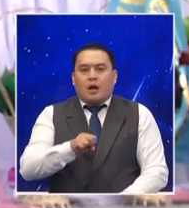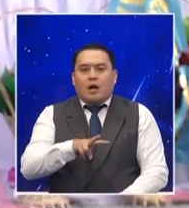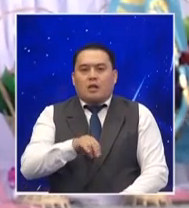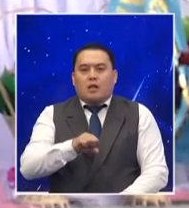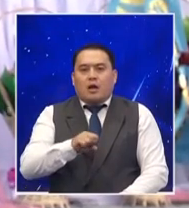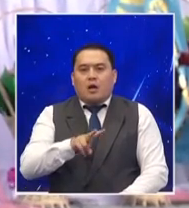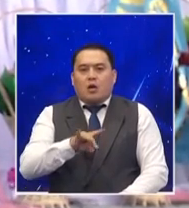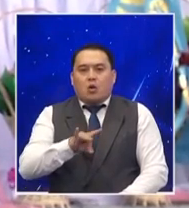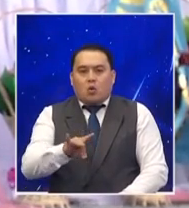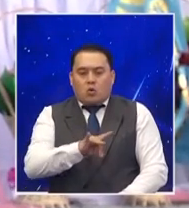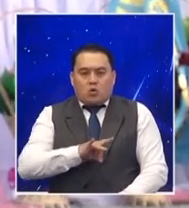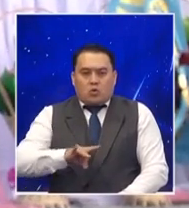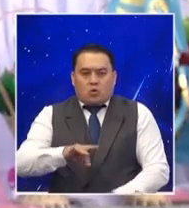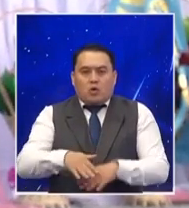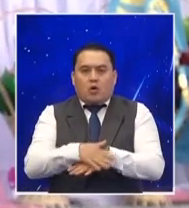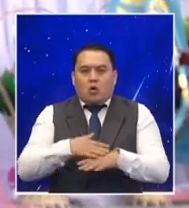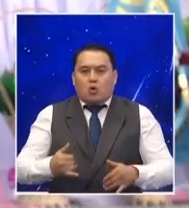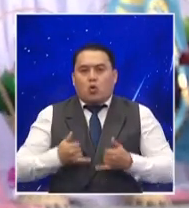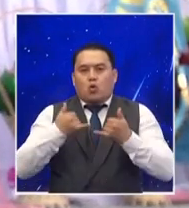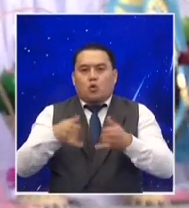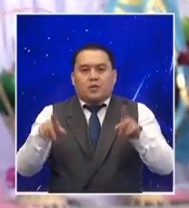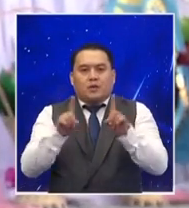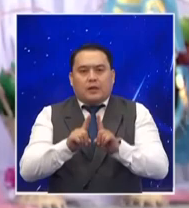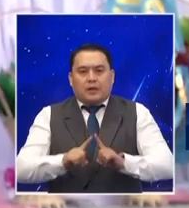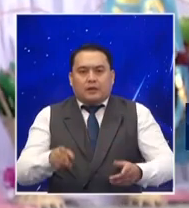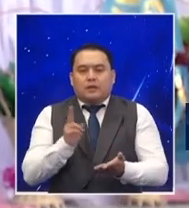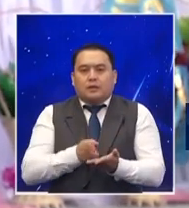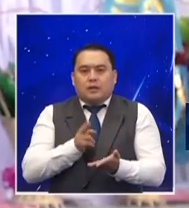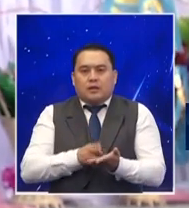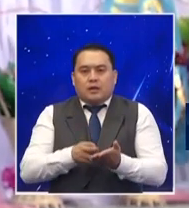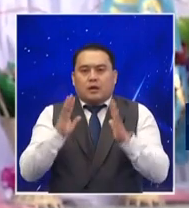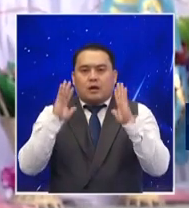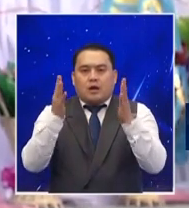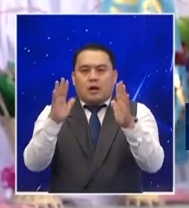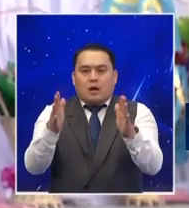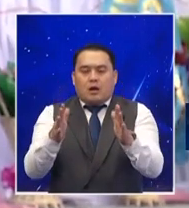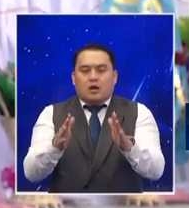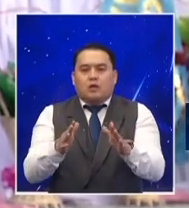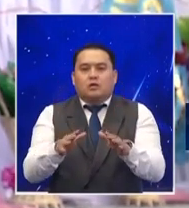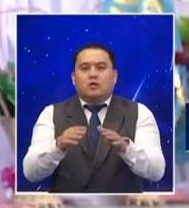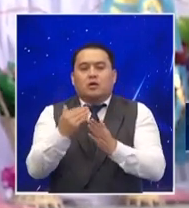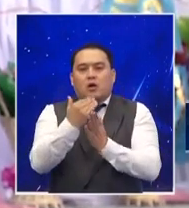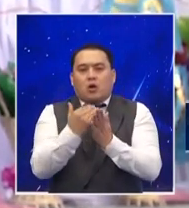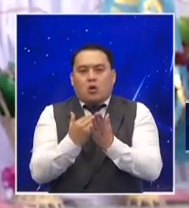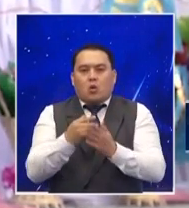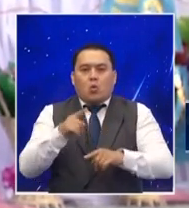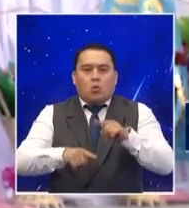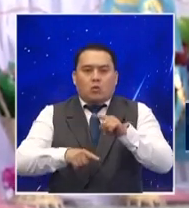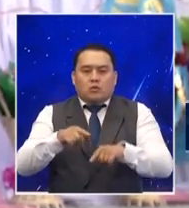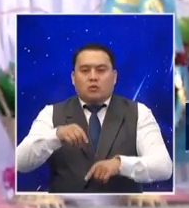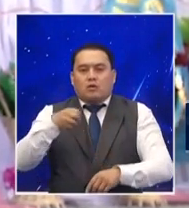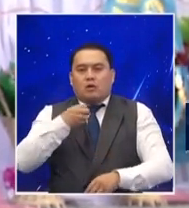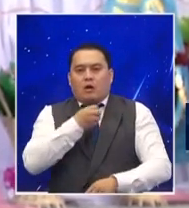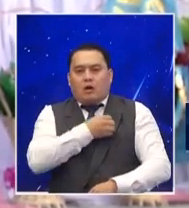мен сол жолда құрбан болғандарға құрмет ерекше. Дәлелі Даңқ аллеясындағы қуғын сүргін құрбандарына отан Ауған